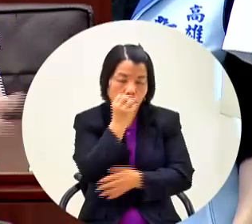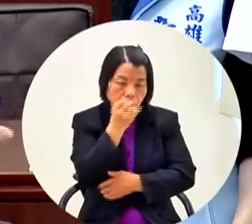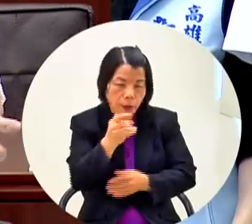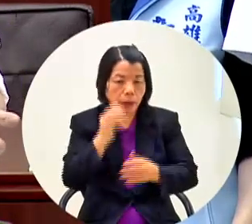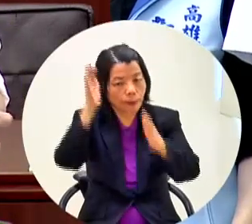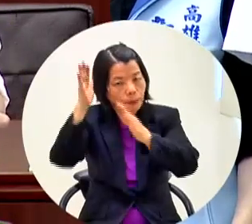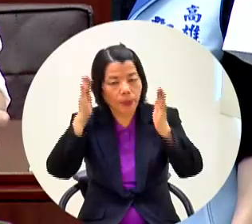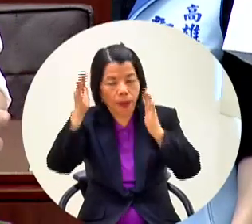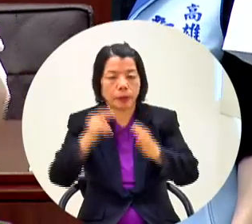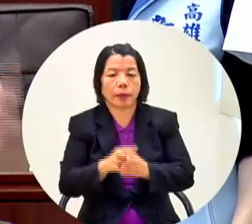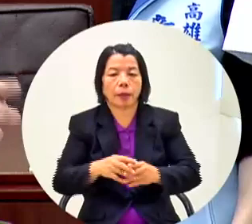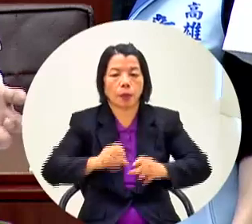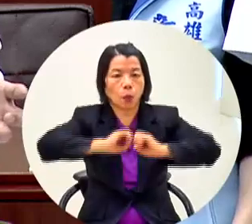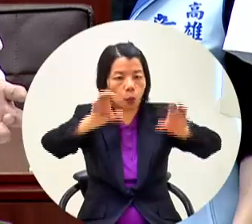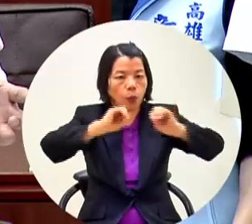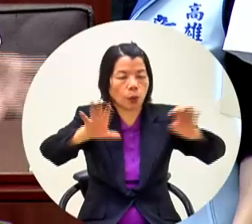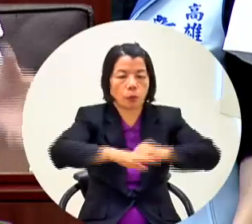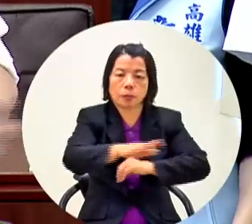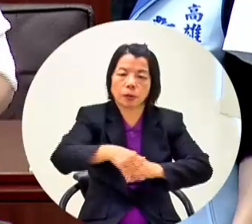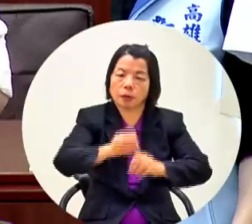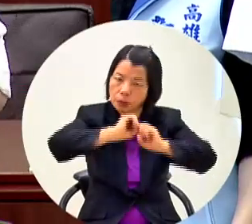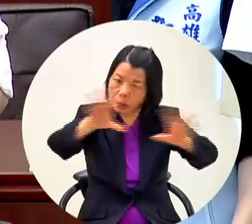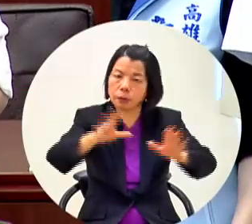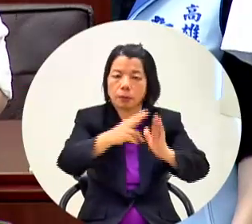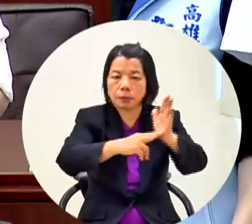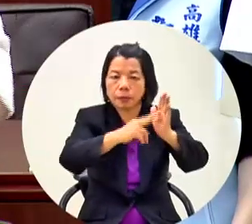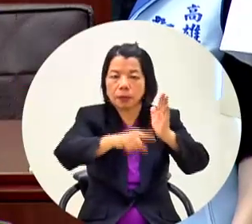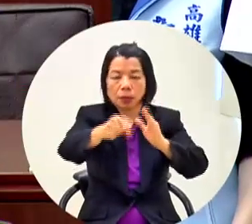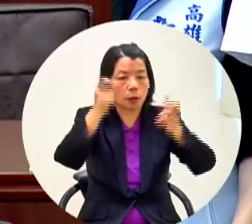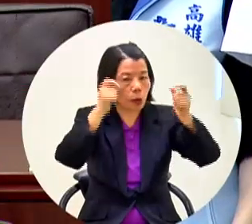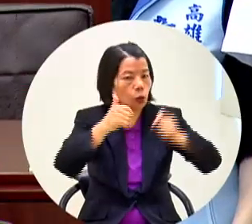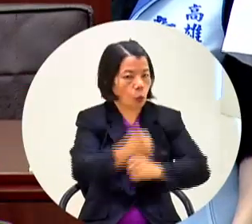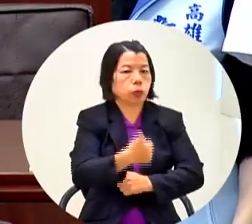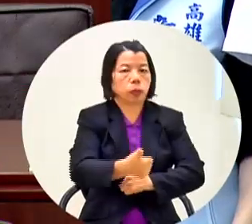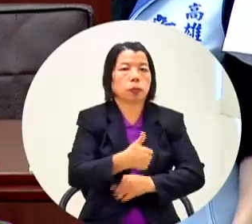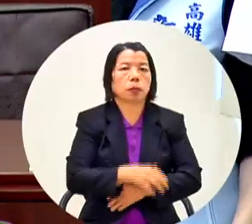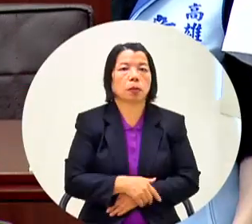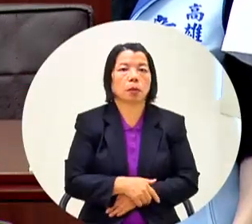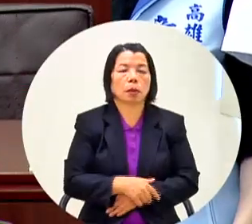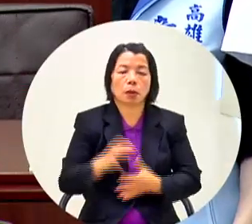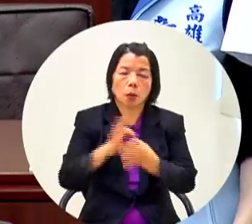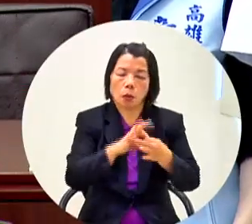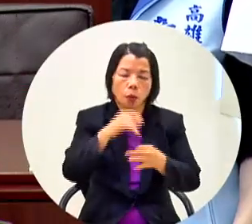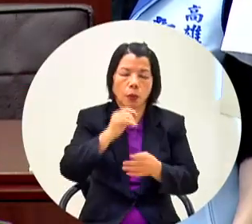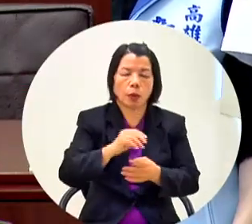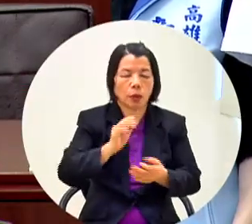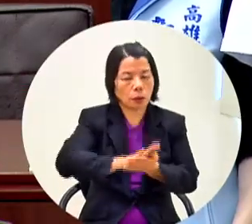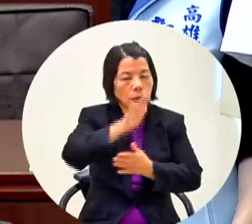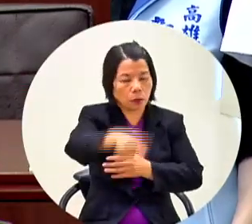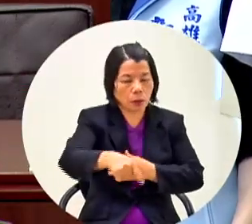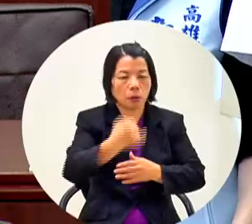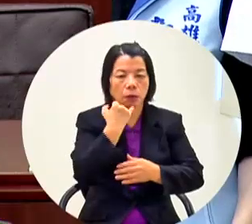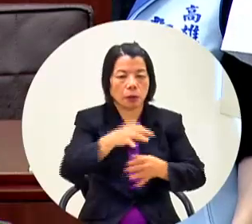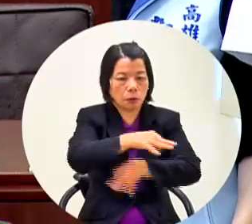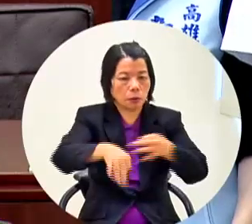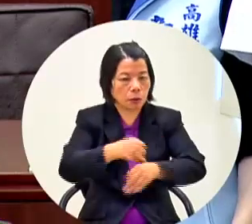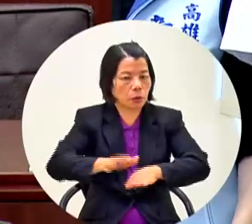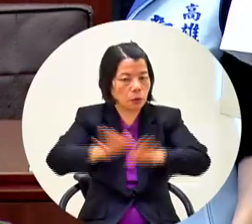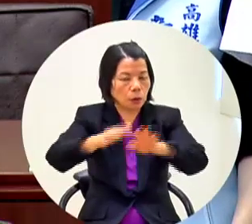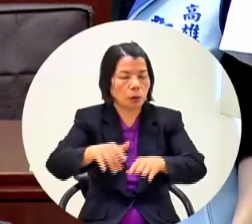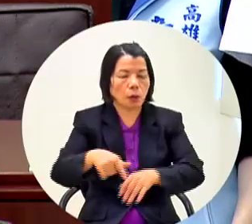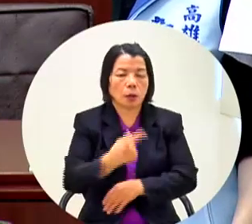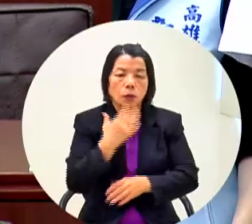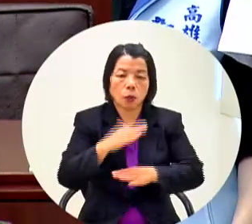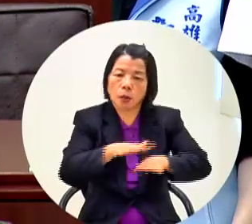西亚打广告，告诉他们高雄有多好，像这个都是为了下一阶段经济跳升，把治安工作抓